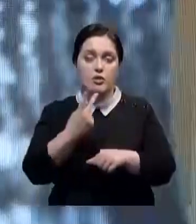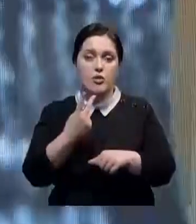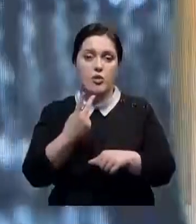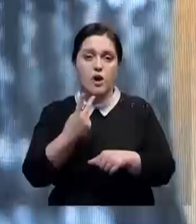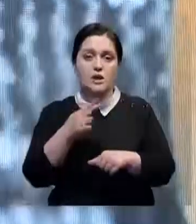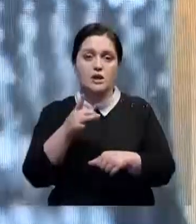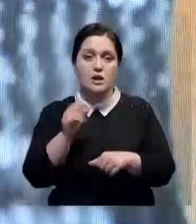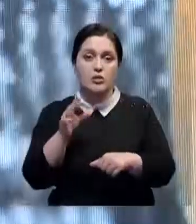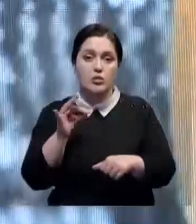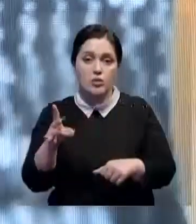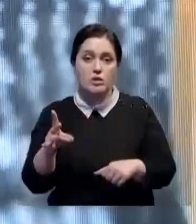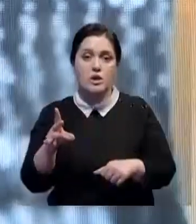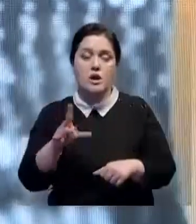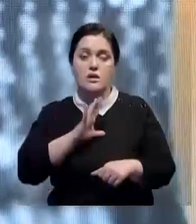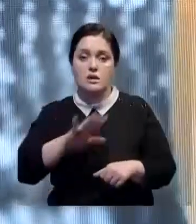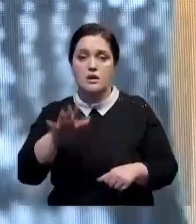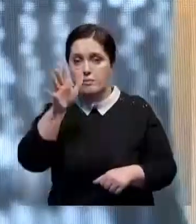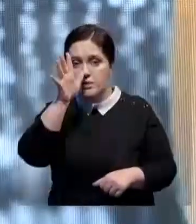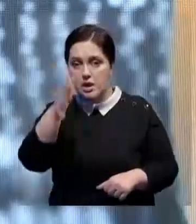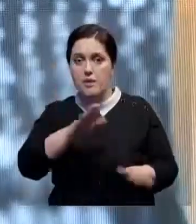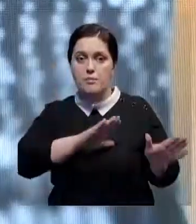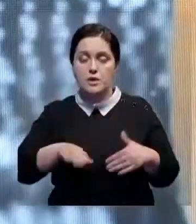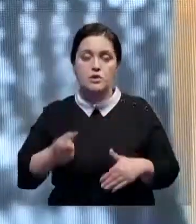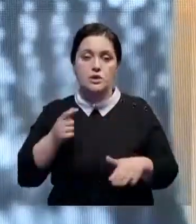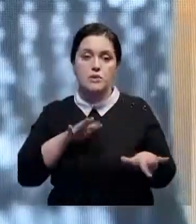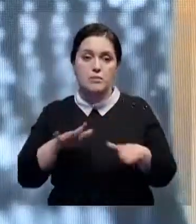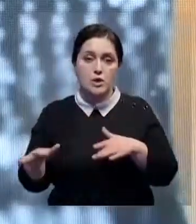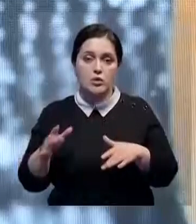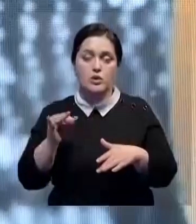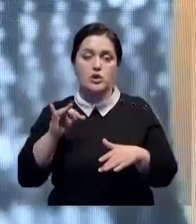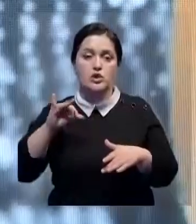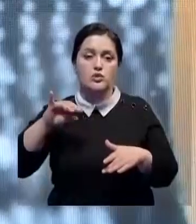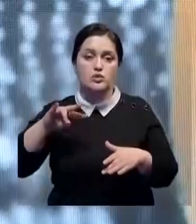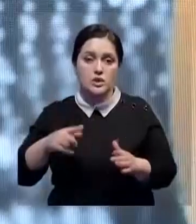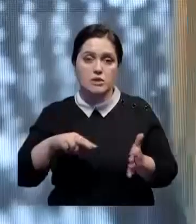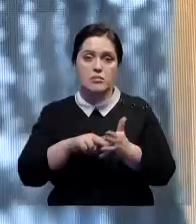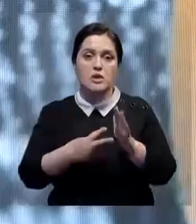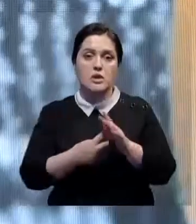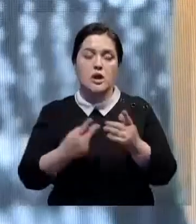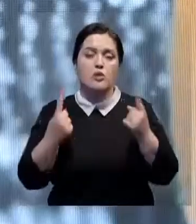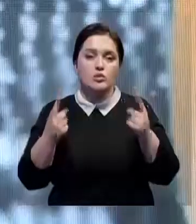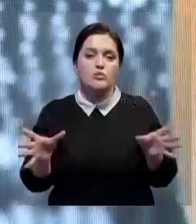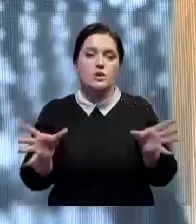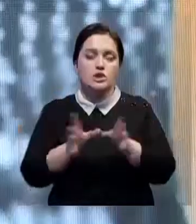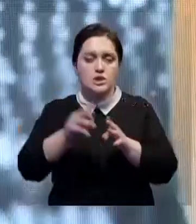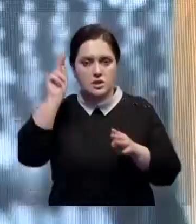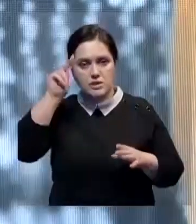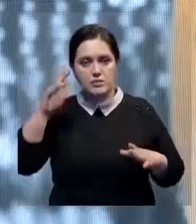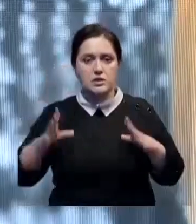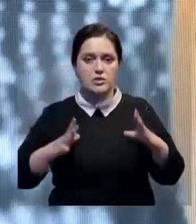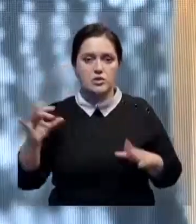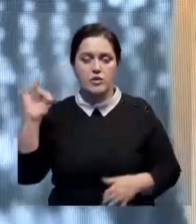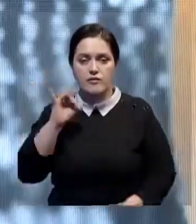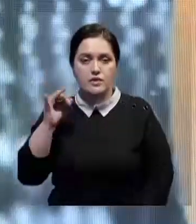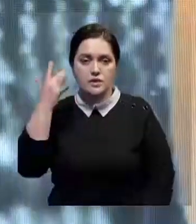дракон», которые до этого не проводили 5 лет. Прошло несколько мероприятий, и уже на июнь запланированы крупнейшие